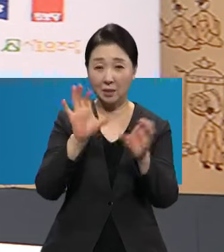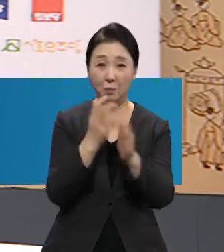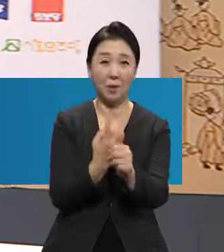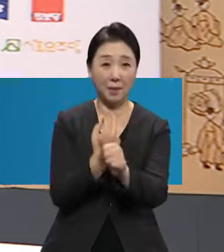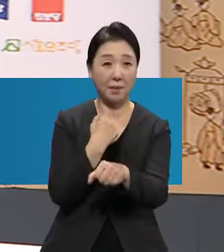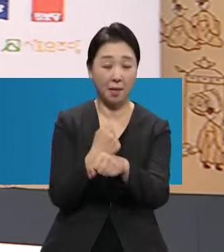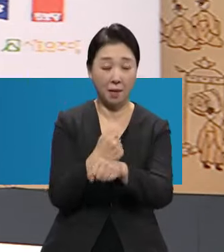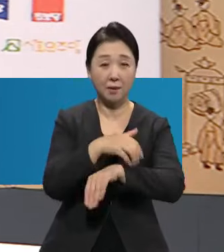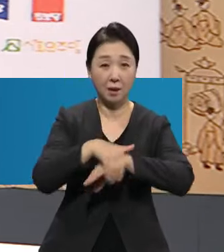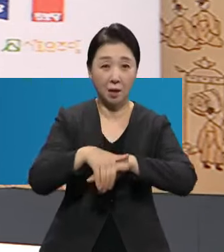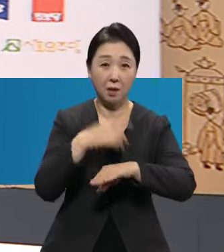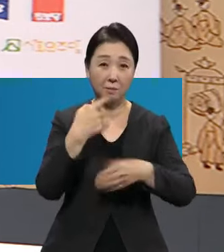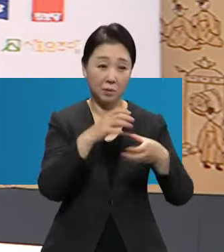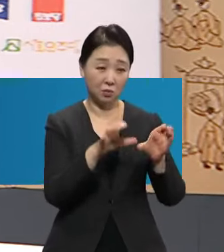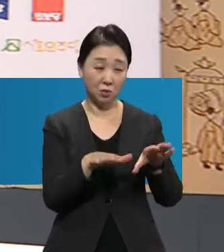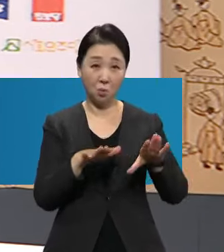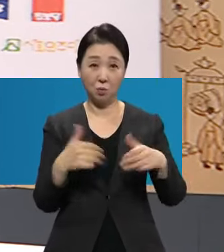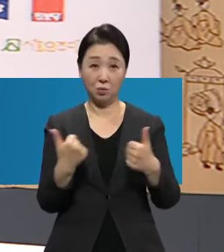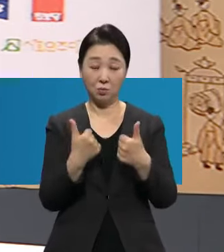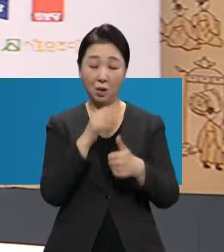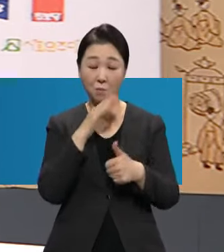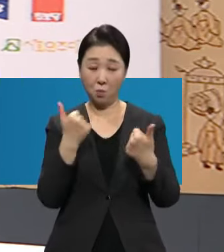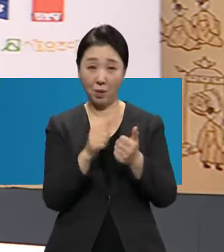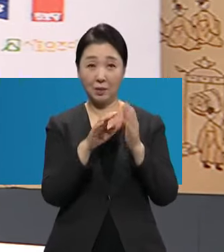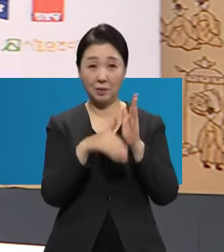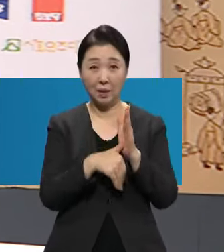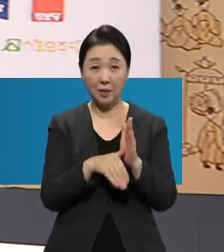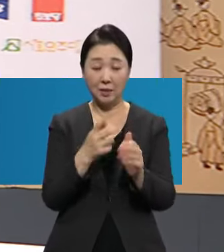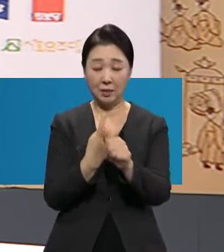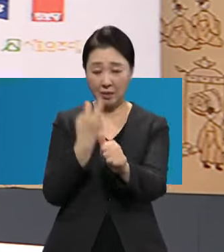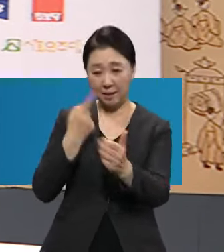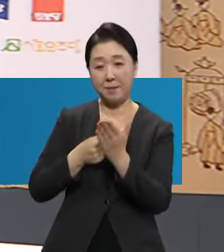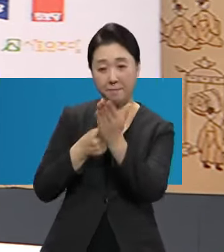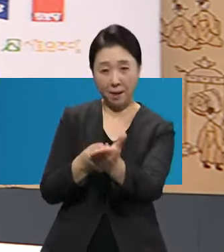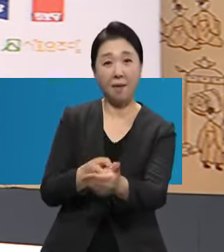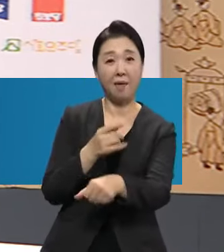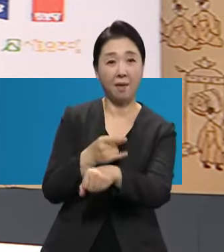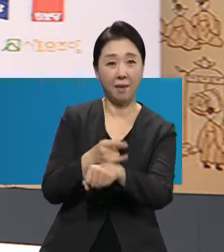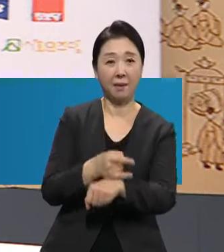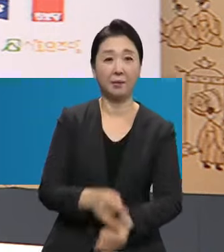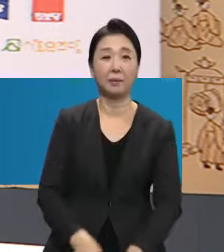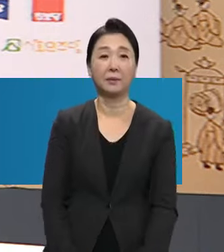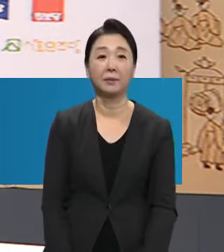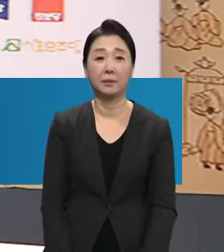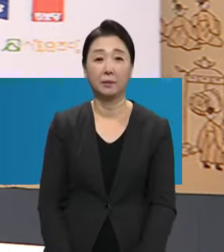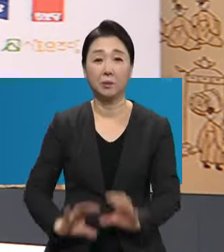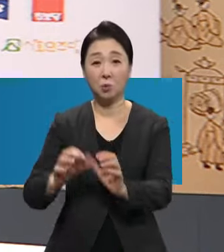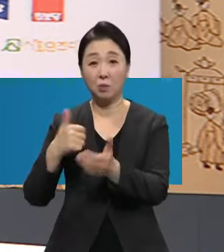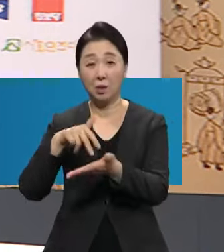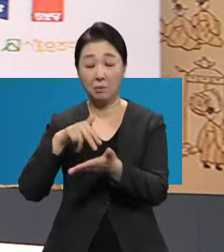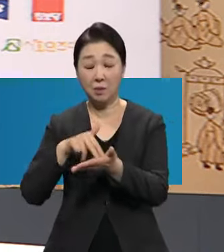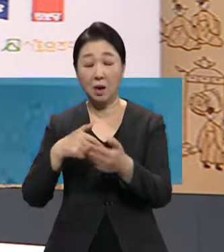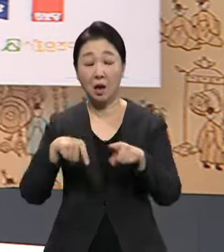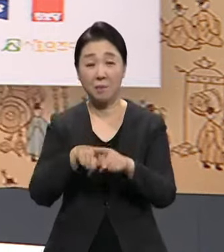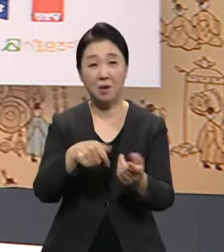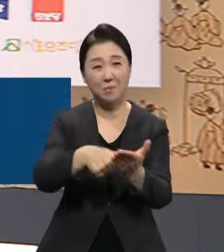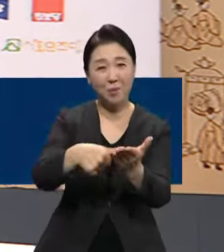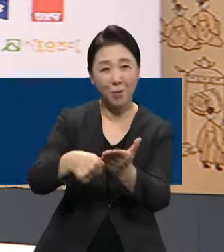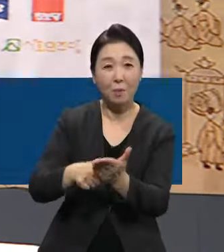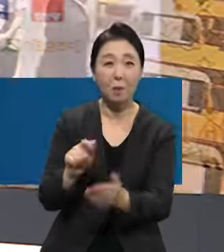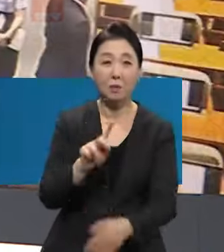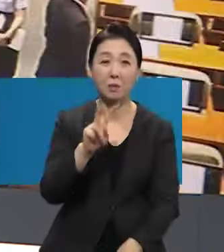꺼내들었습니다. 더불어민주당은 오늘 국회 본회의에서 탄핵 소추안을 강행 처리할 걸로 보입니다. 국민의힘은 함께